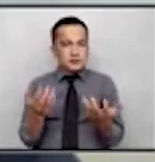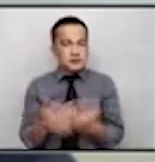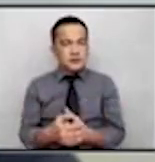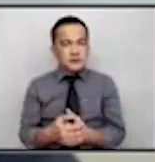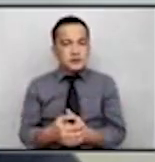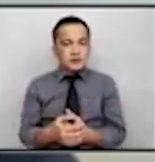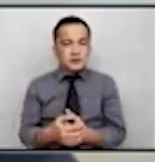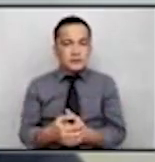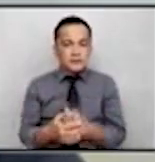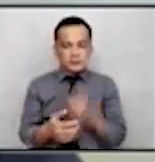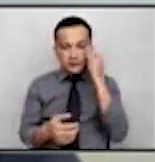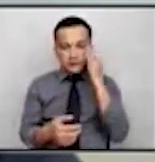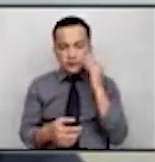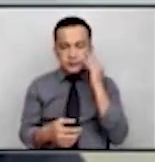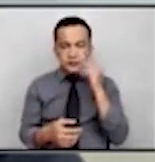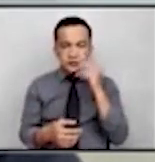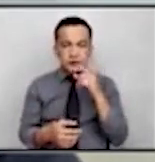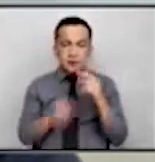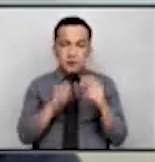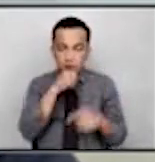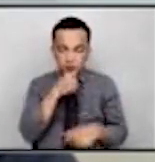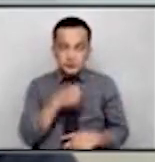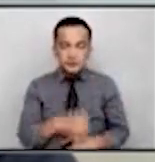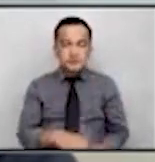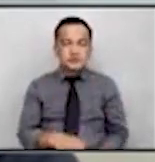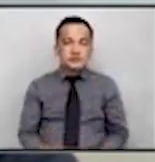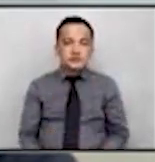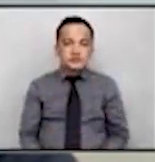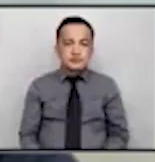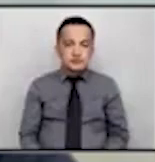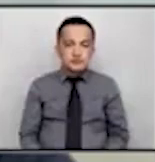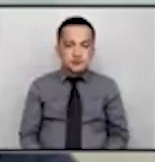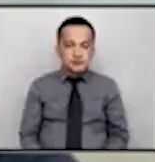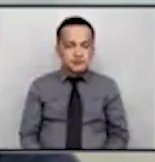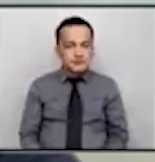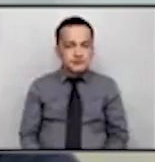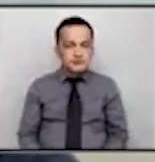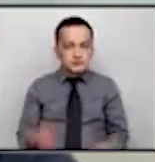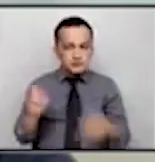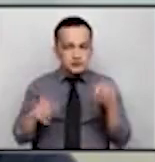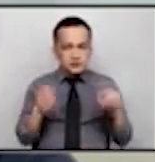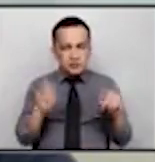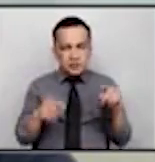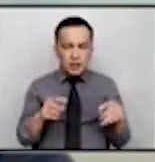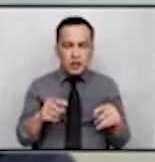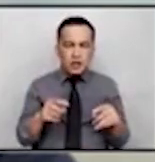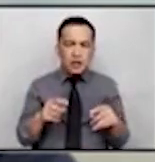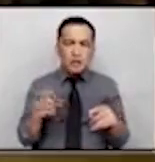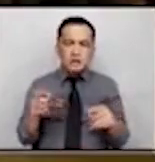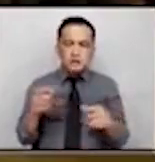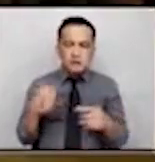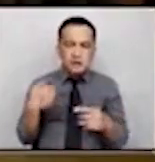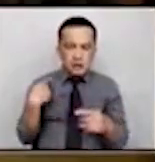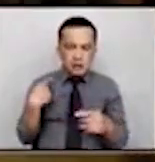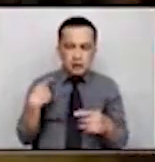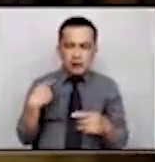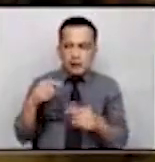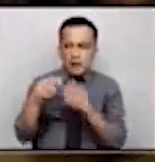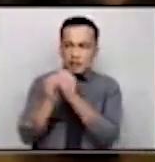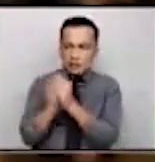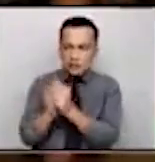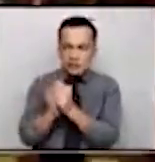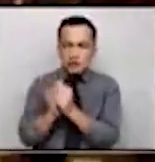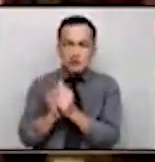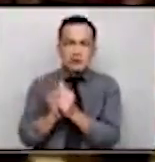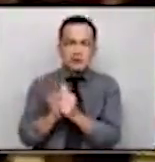nararanasan ng may mga edad na at yung mga abrasion at incision, doon po yun sa paglalakad. Bukod dito ay